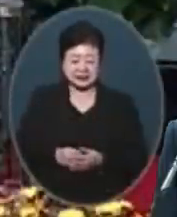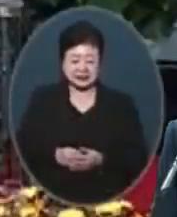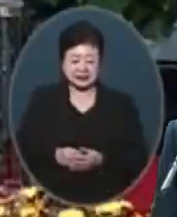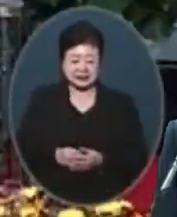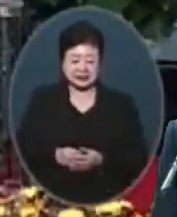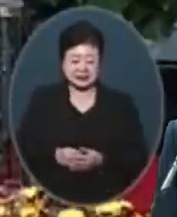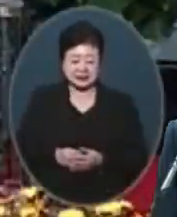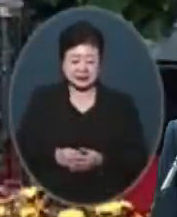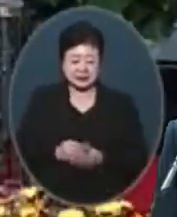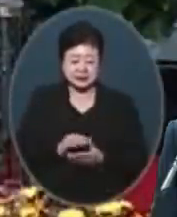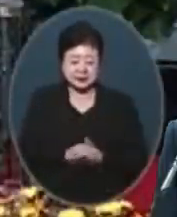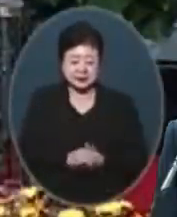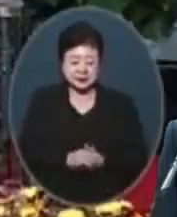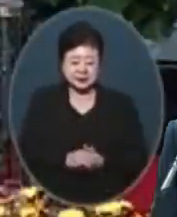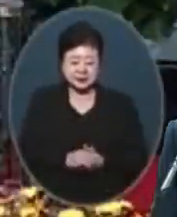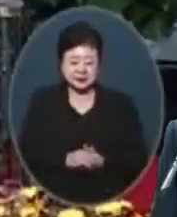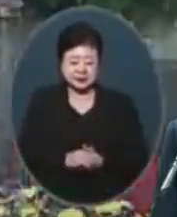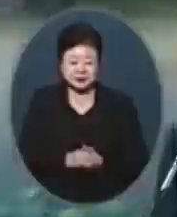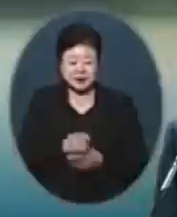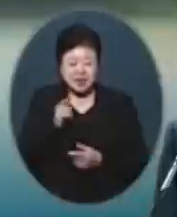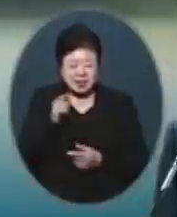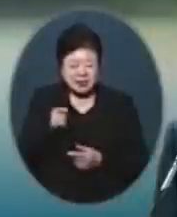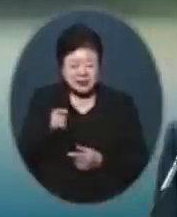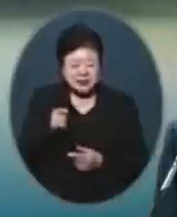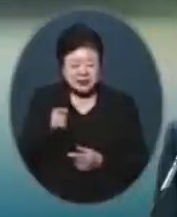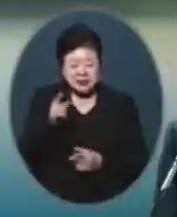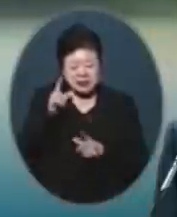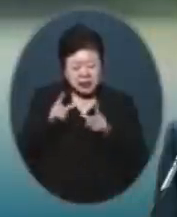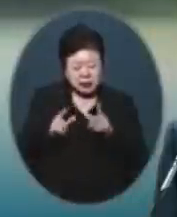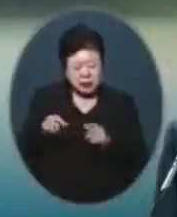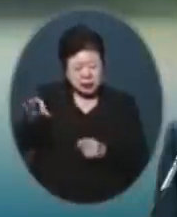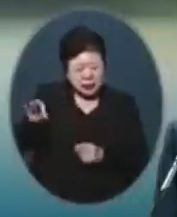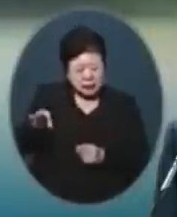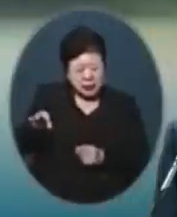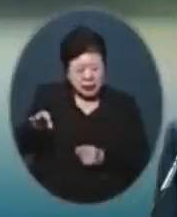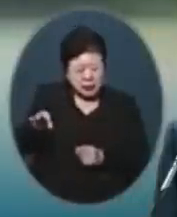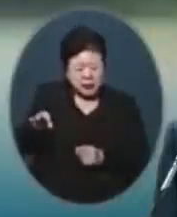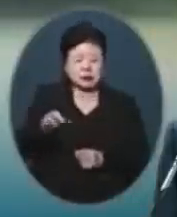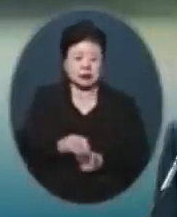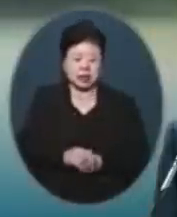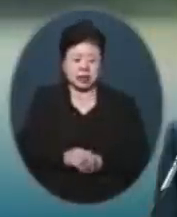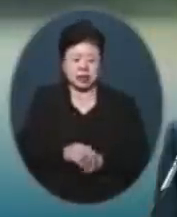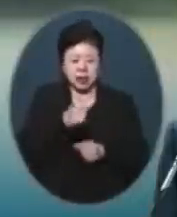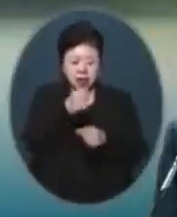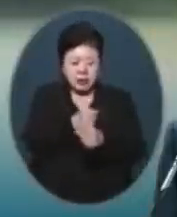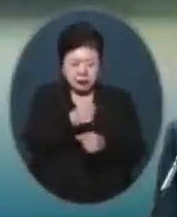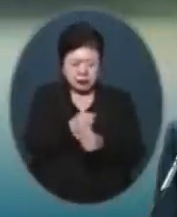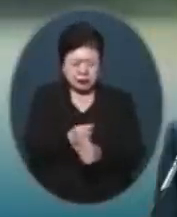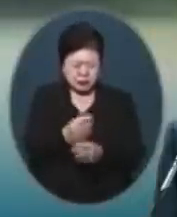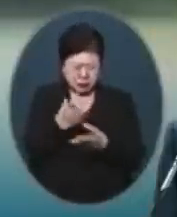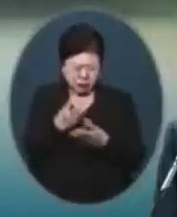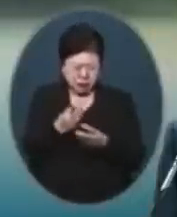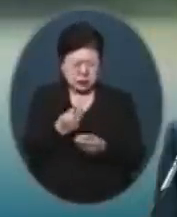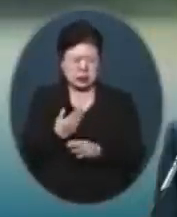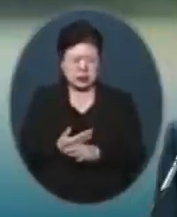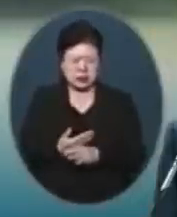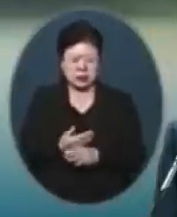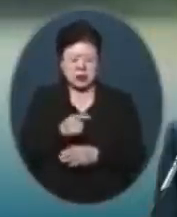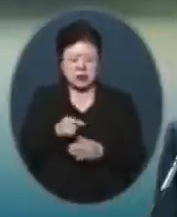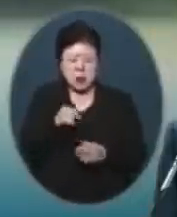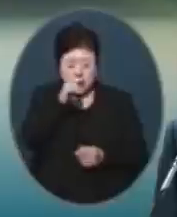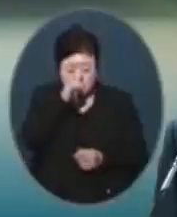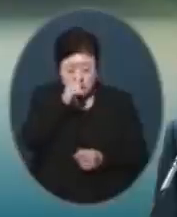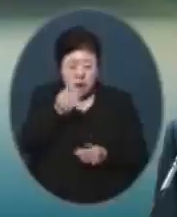사소한 것이지만 그것이 만드는 자아는 엄청나다. 즉 어떤 마음가짐을 갖느냐가 어떤